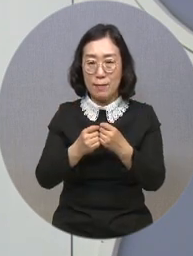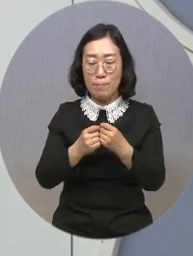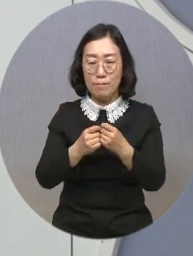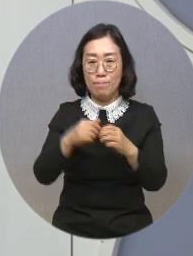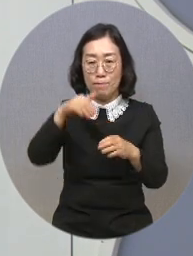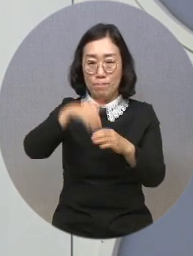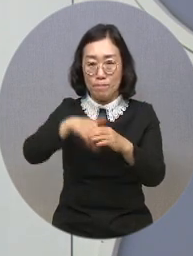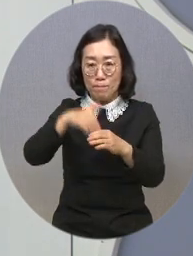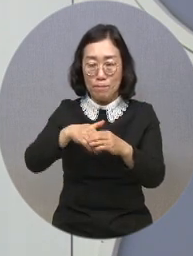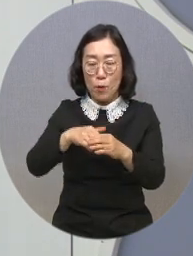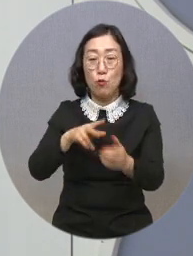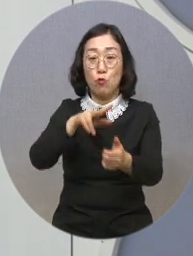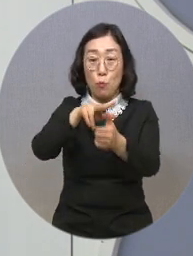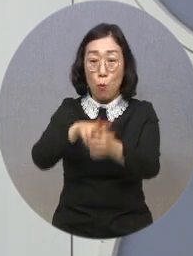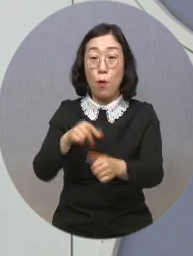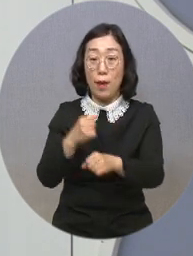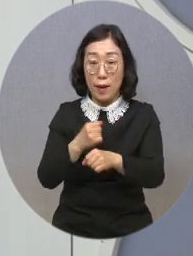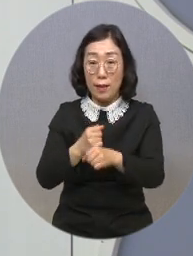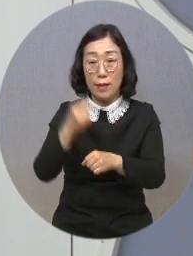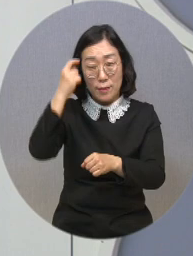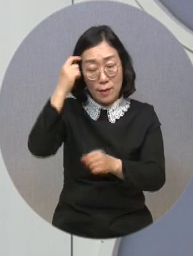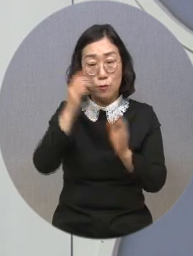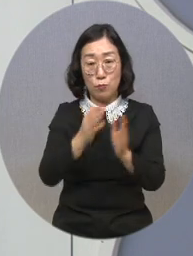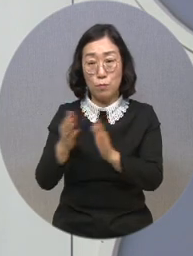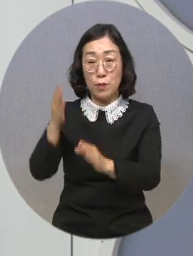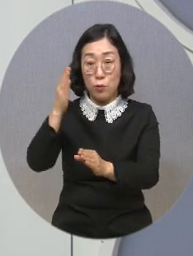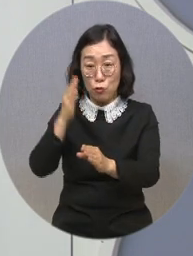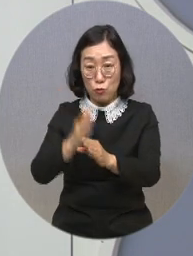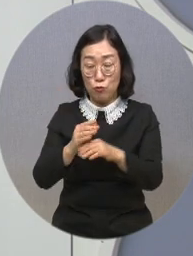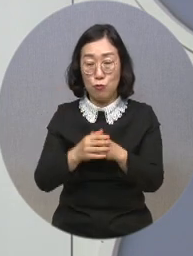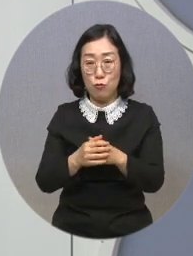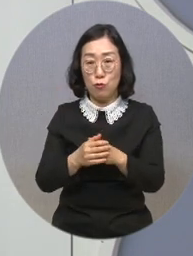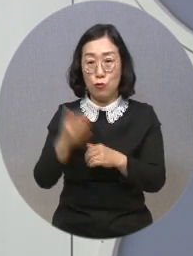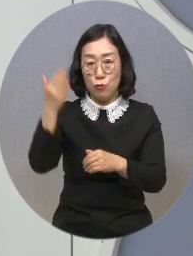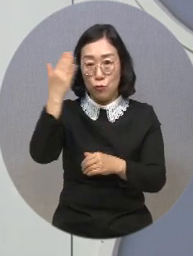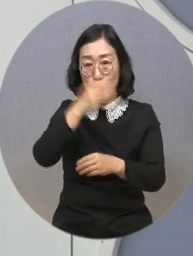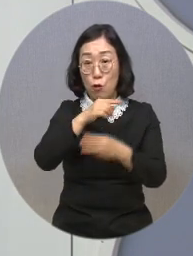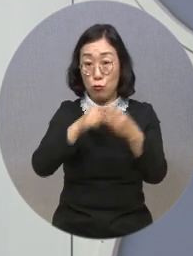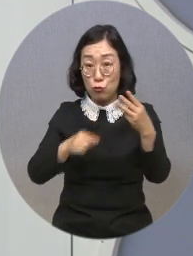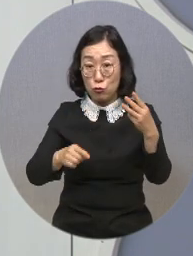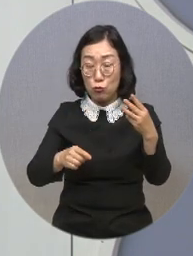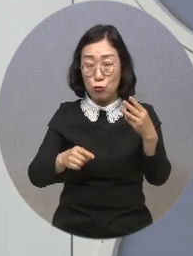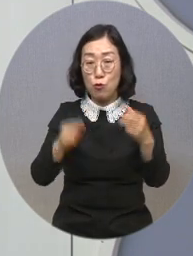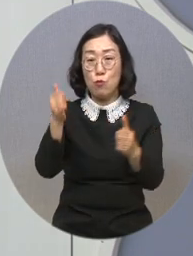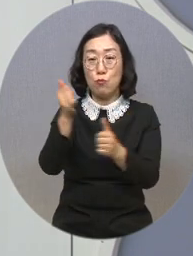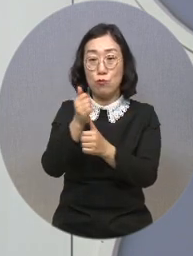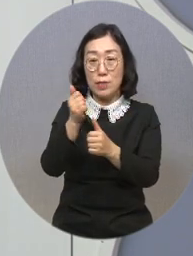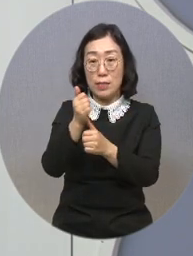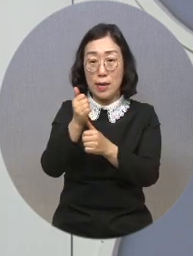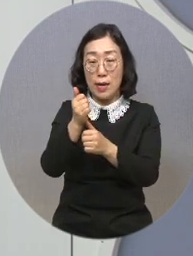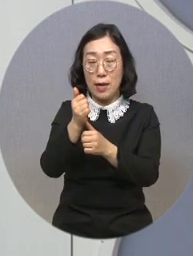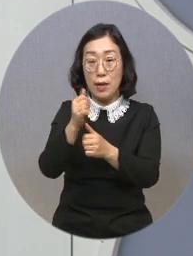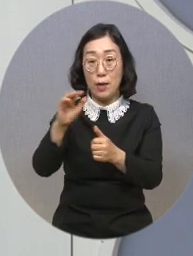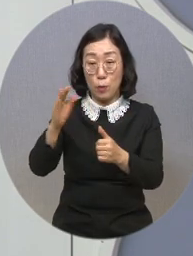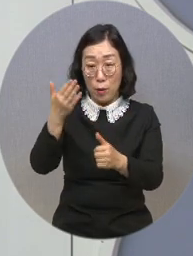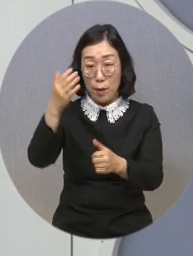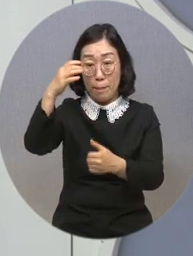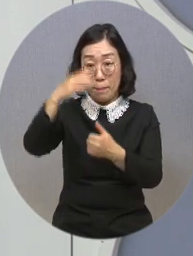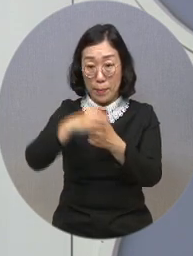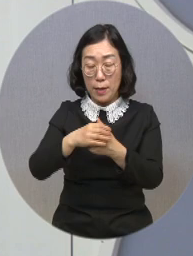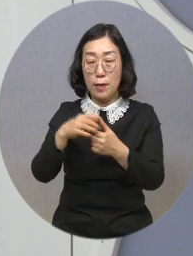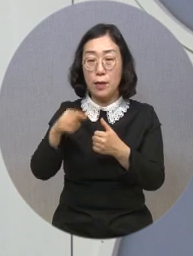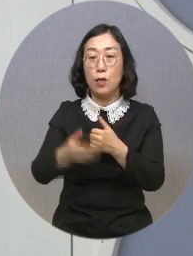준비를 하고 있었는데요. 이제 청주 부시장을 그래서 갔습니다. 그래서 이제 부시장 가서 청주에 있는 이제